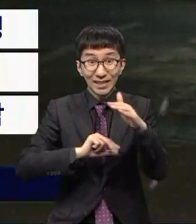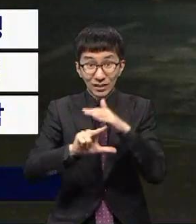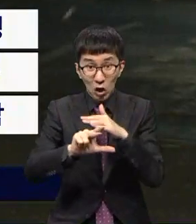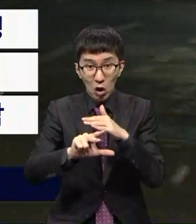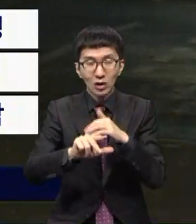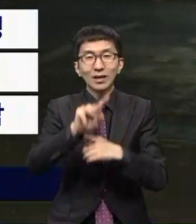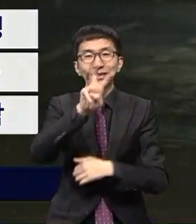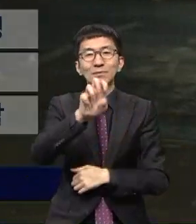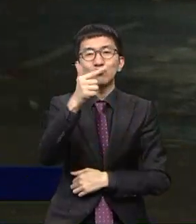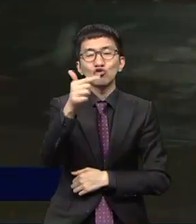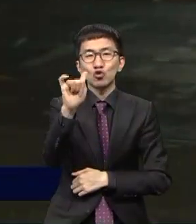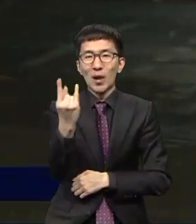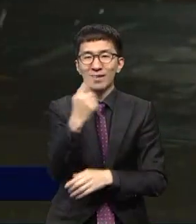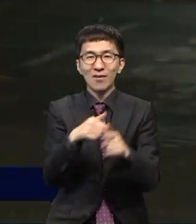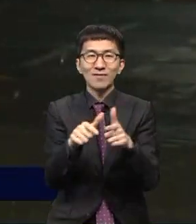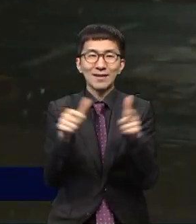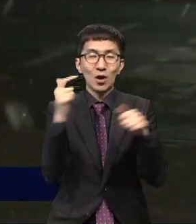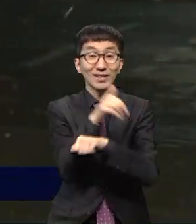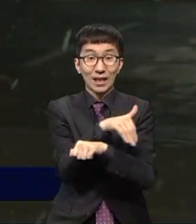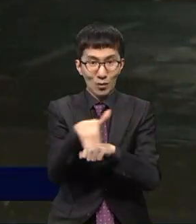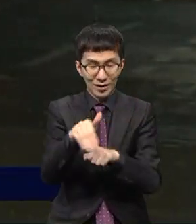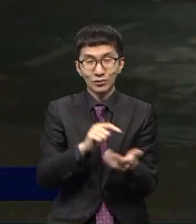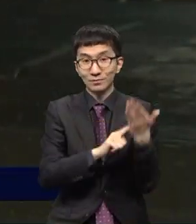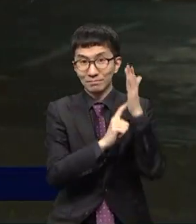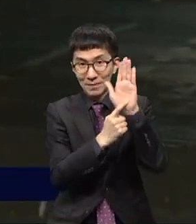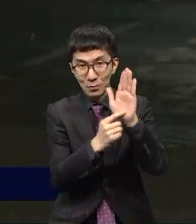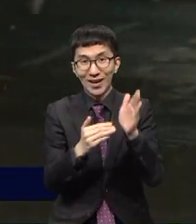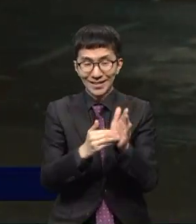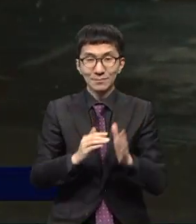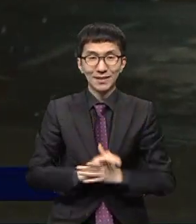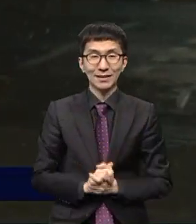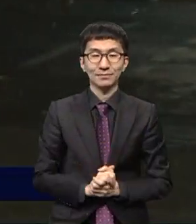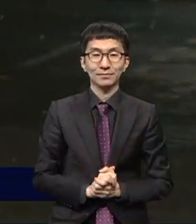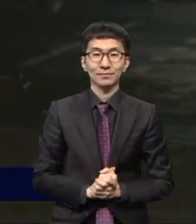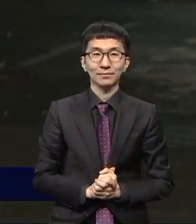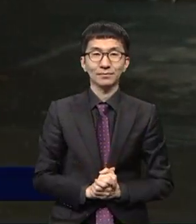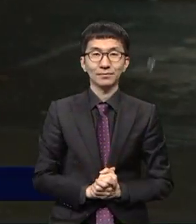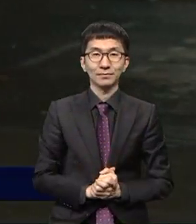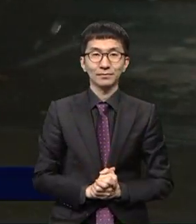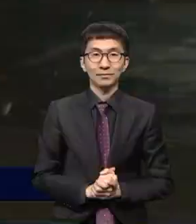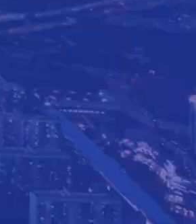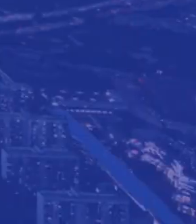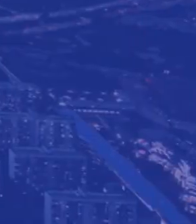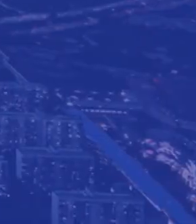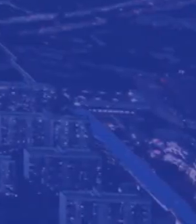36회 늘리기로 했습니다. 지금까지 광화문 광장에서 SBS 김민정입니다.